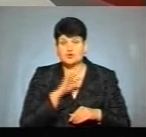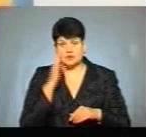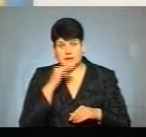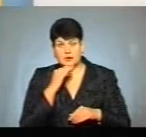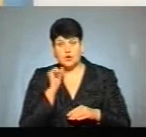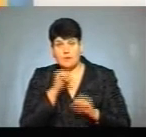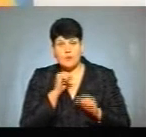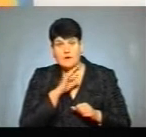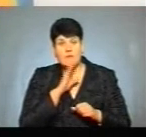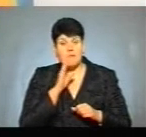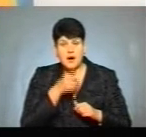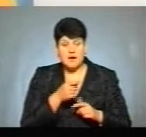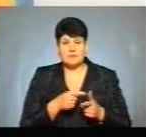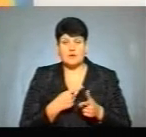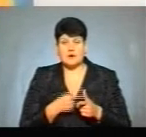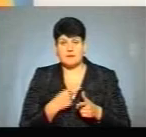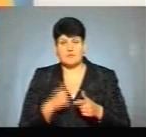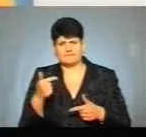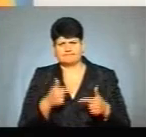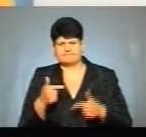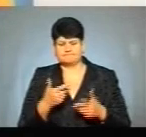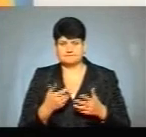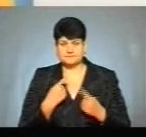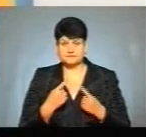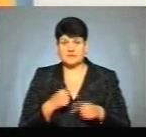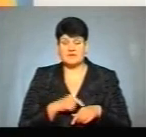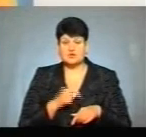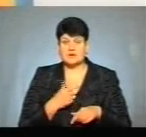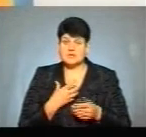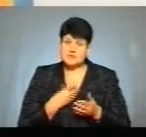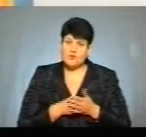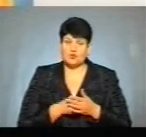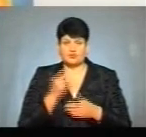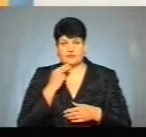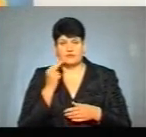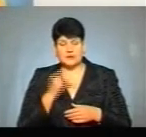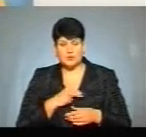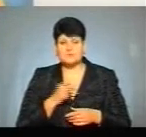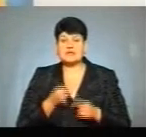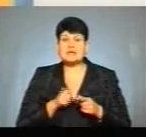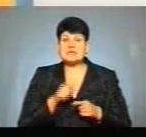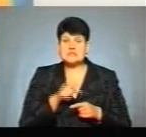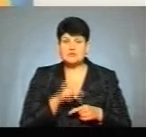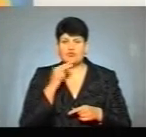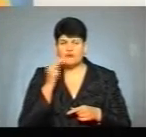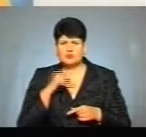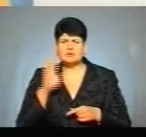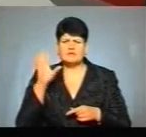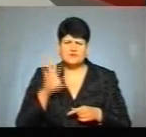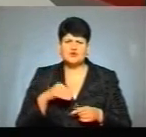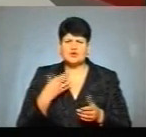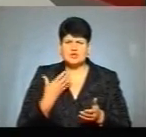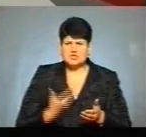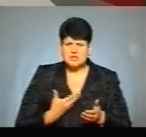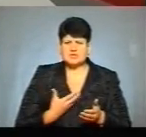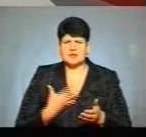мама побила тато, або вони обзивають один одного. Вона відчуває свою провину, і оцю провину вона пронесе крізь все своє життя,